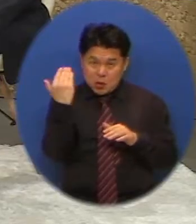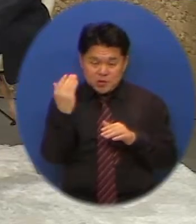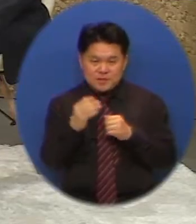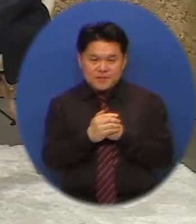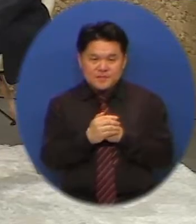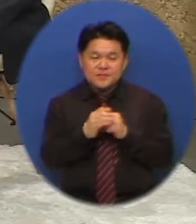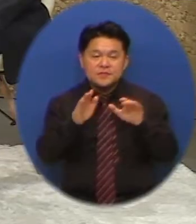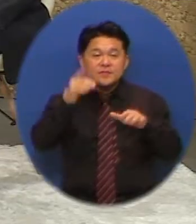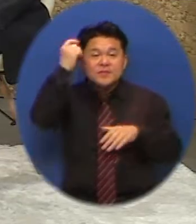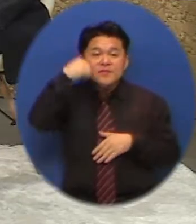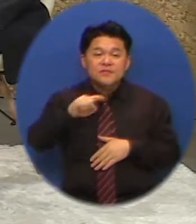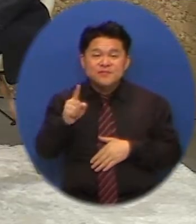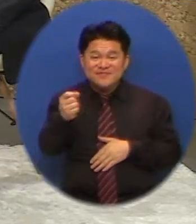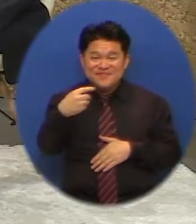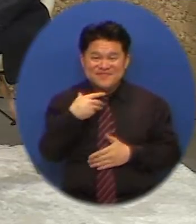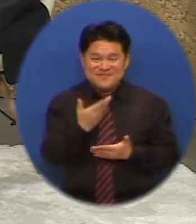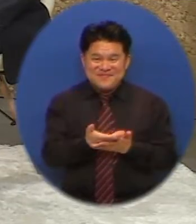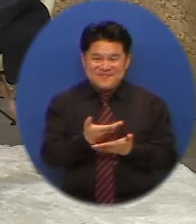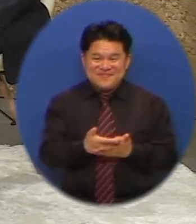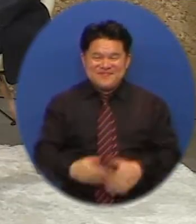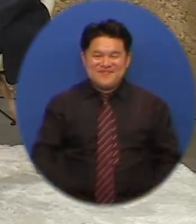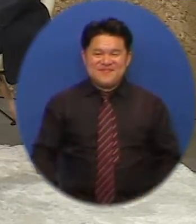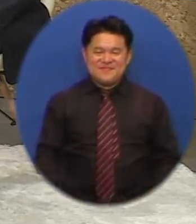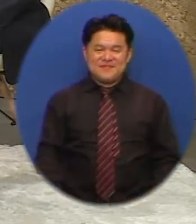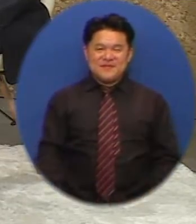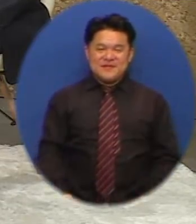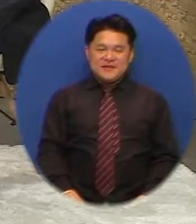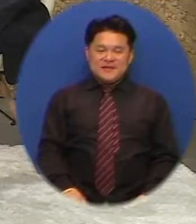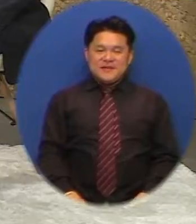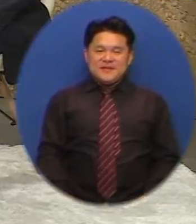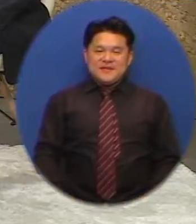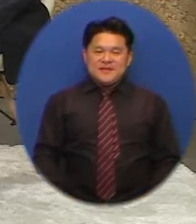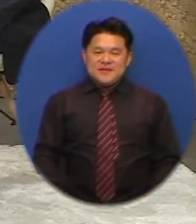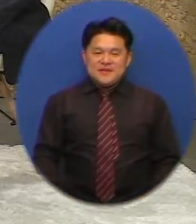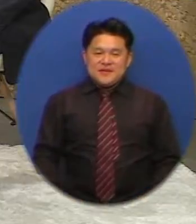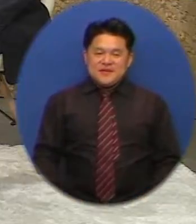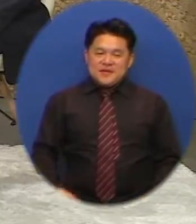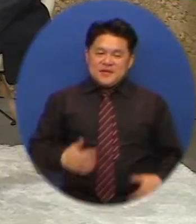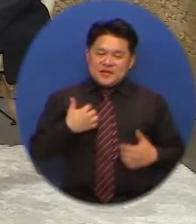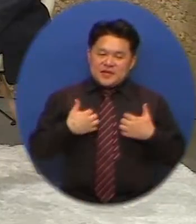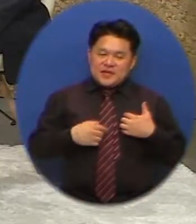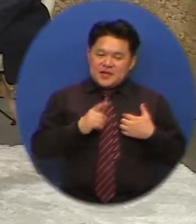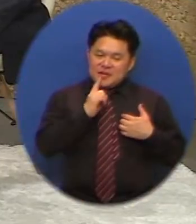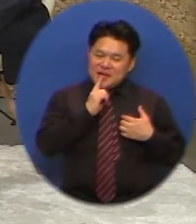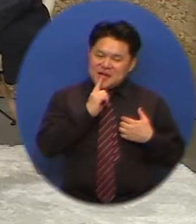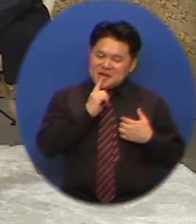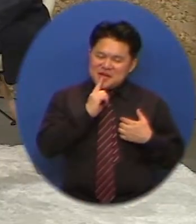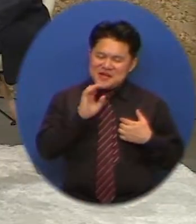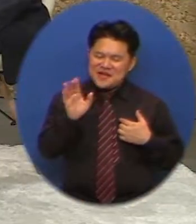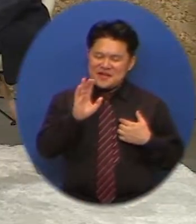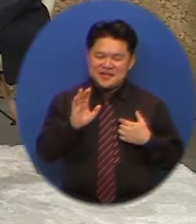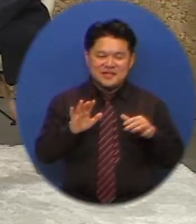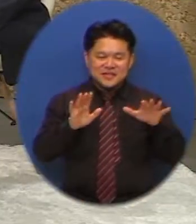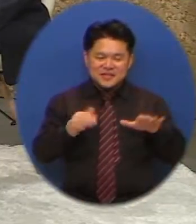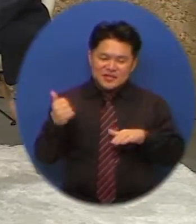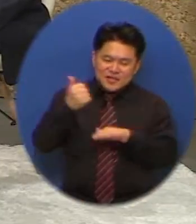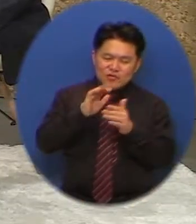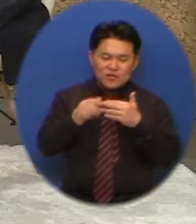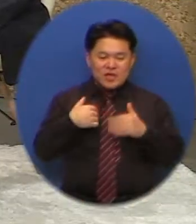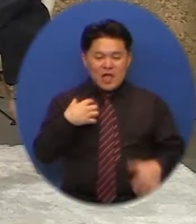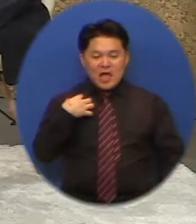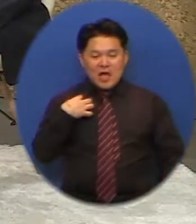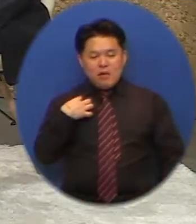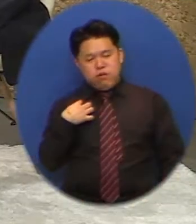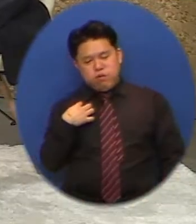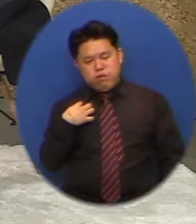한 말씀 부탁드립니다. 뭐 기쁘다는 것보다는 어깨가 굉장히